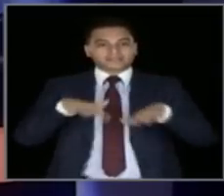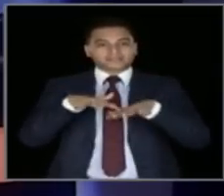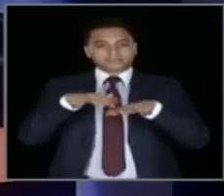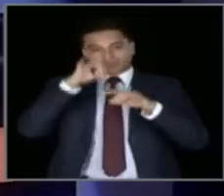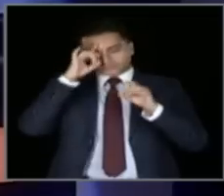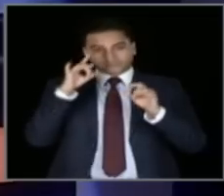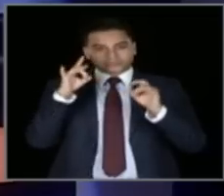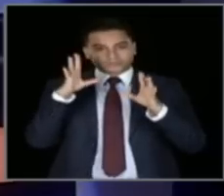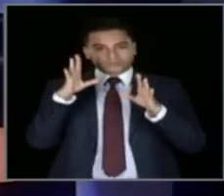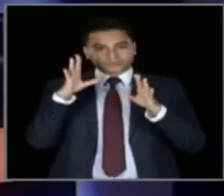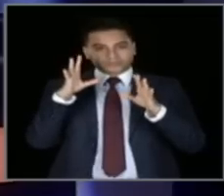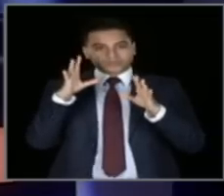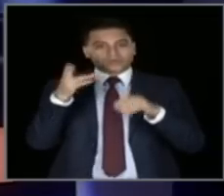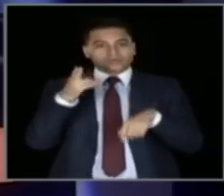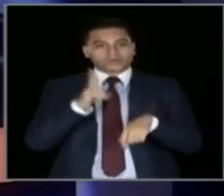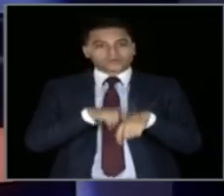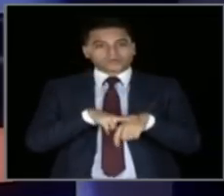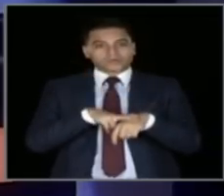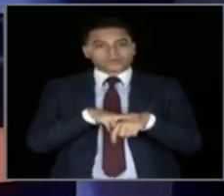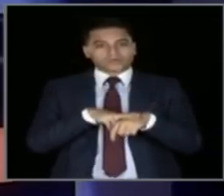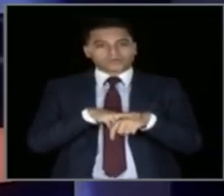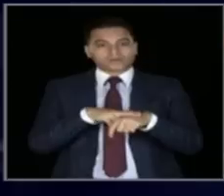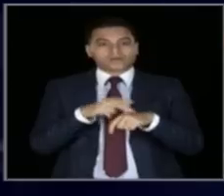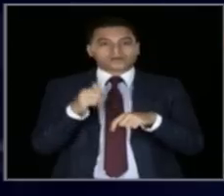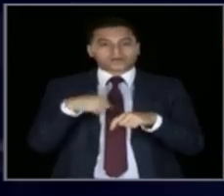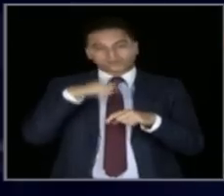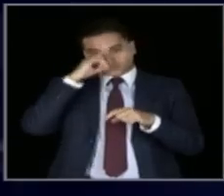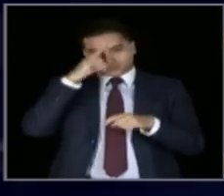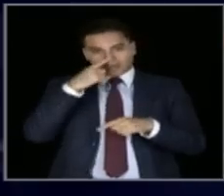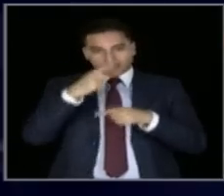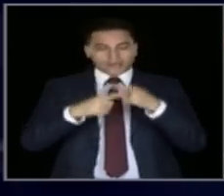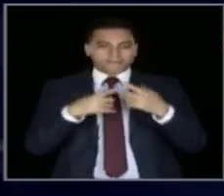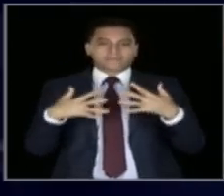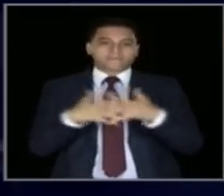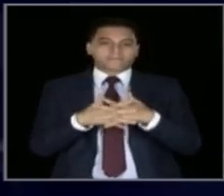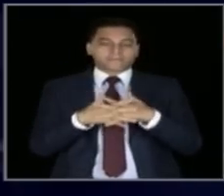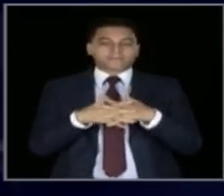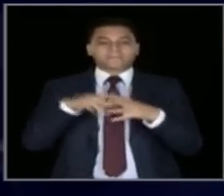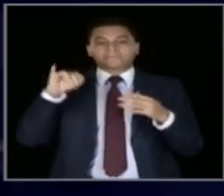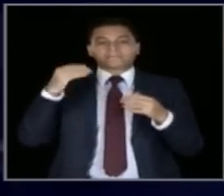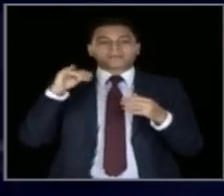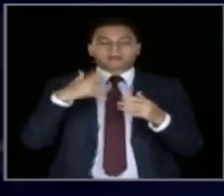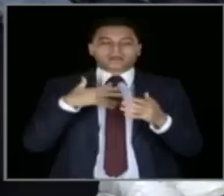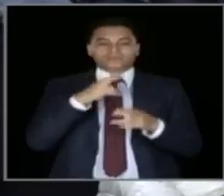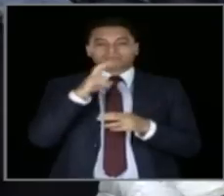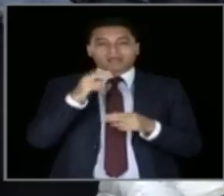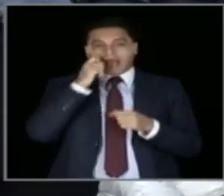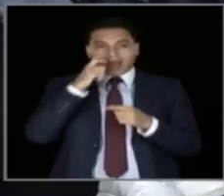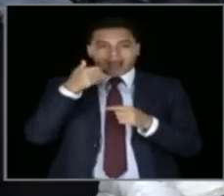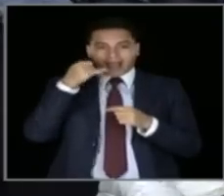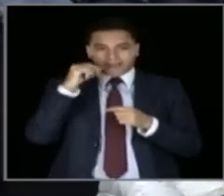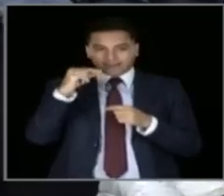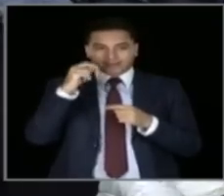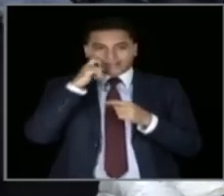وكلمت مستر محمد على كده واكدت معاه ان شاء الله ان احنا نشترك اصحاب مع بعض. محمد جمال عايز يقول حاجه، اتفضل. هو يا محمد. احمد ابو حسين الحقيقه من